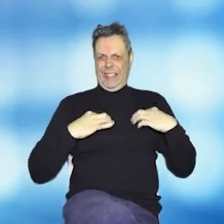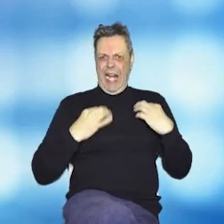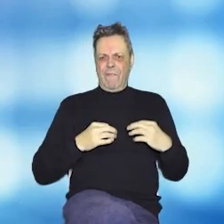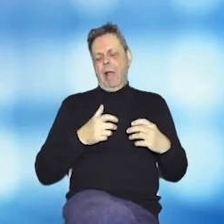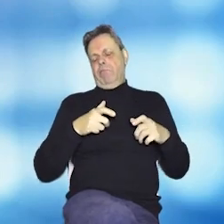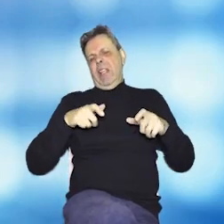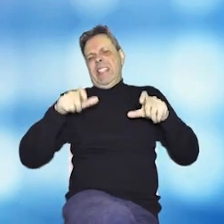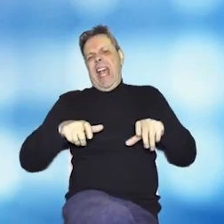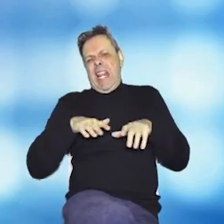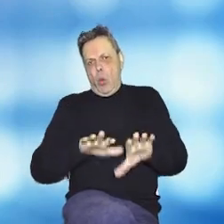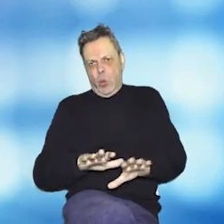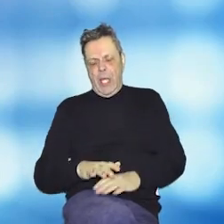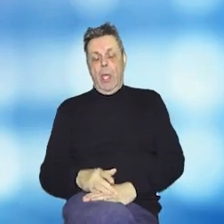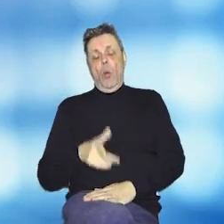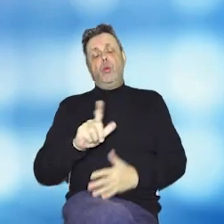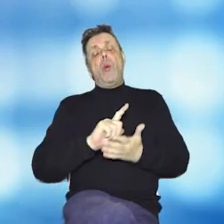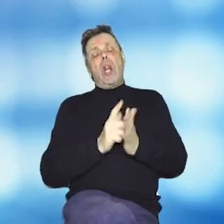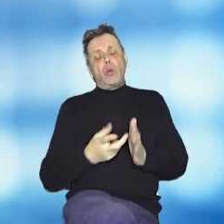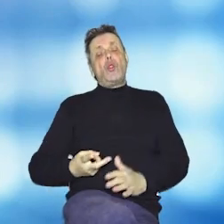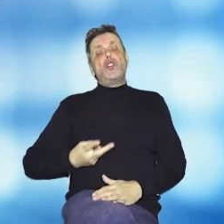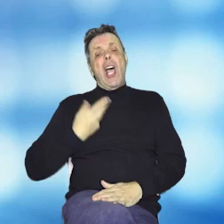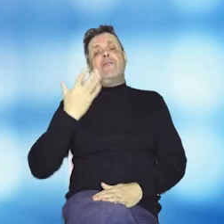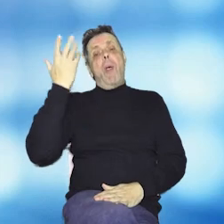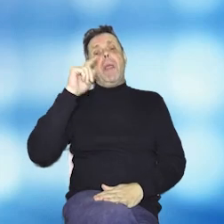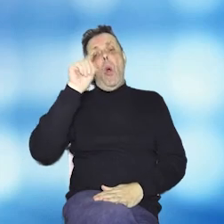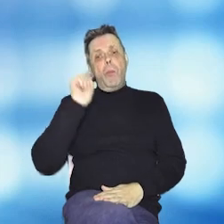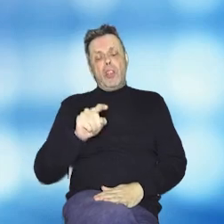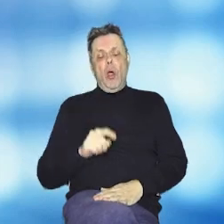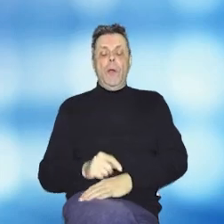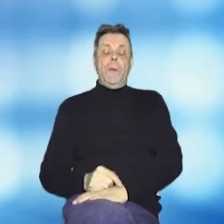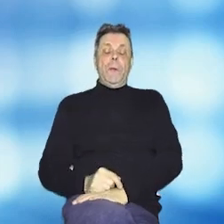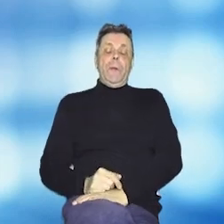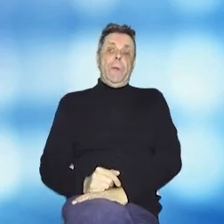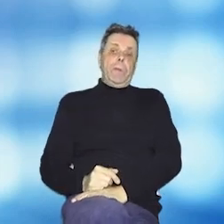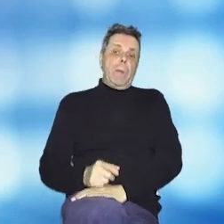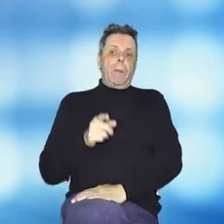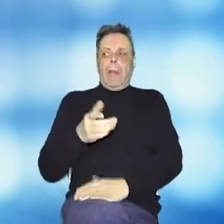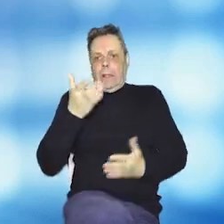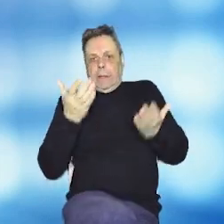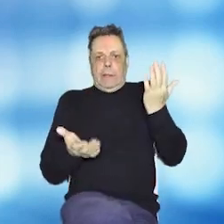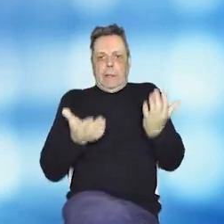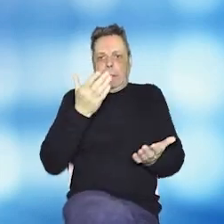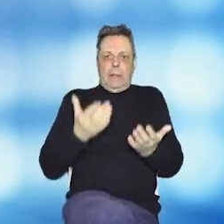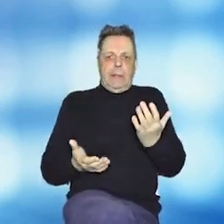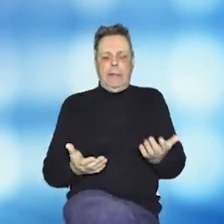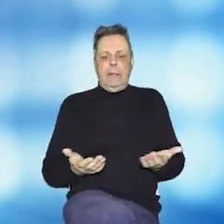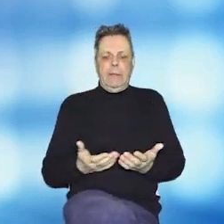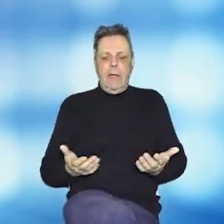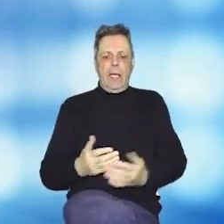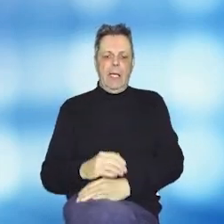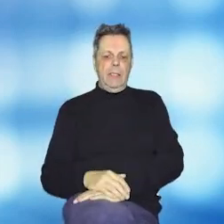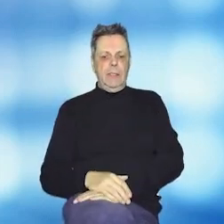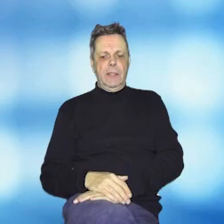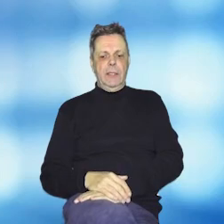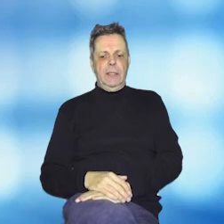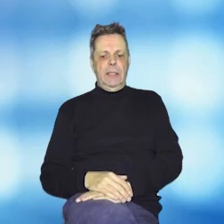starija populacija. I da, u tom trenutku je dostojanstvo bilo upitno, ali se stavlja na vagu što je bio